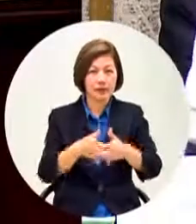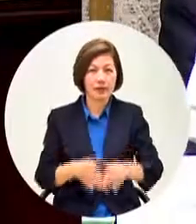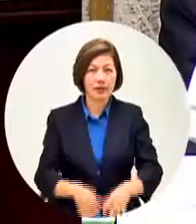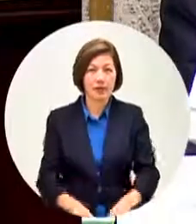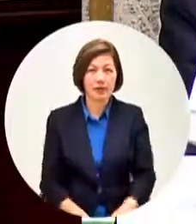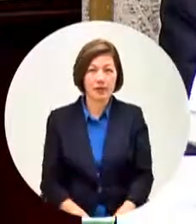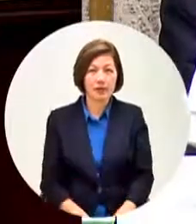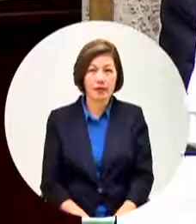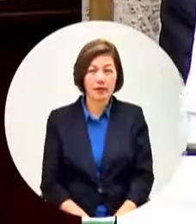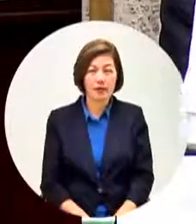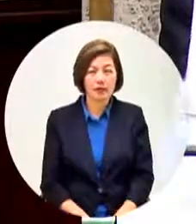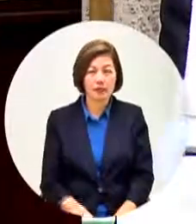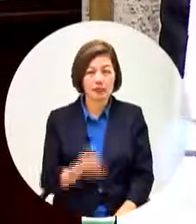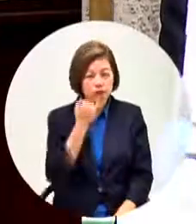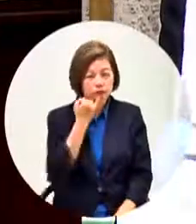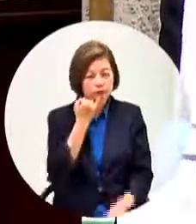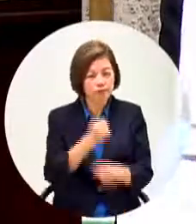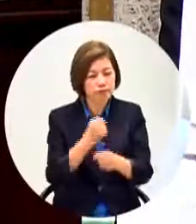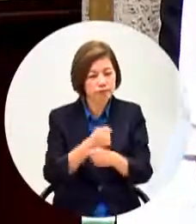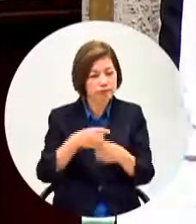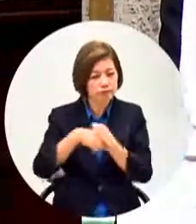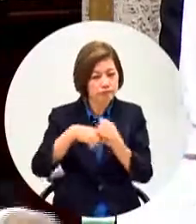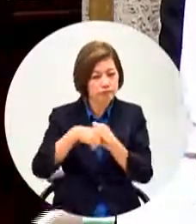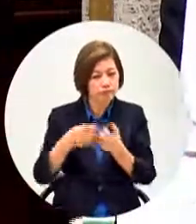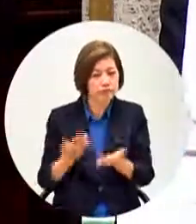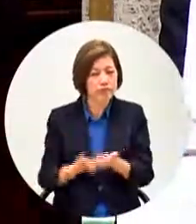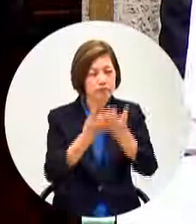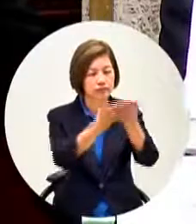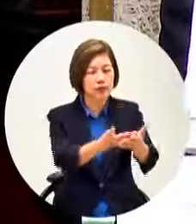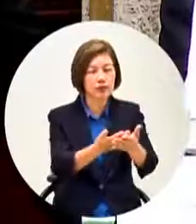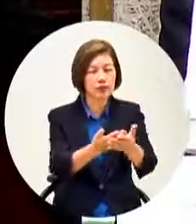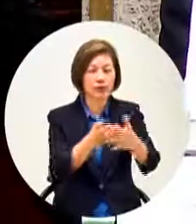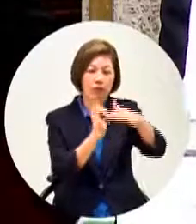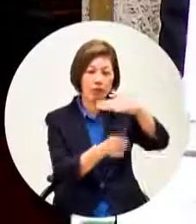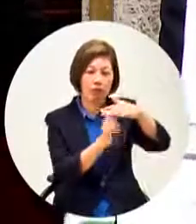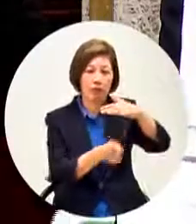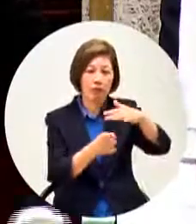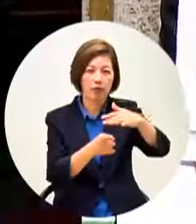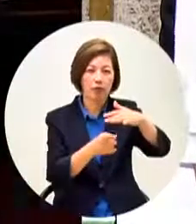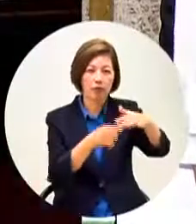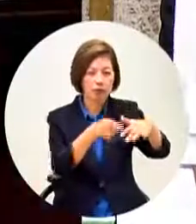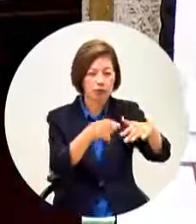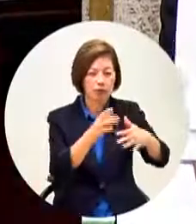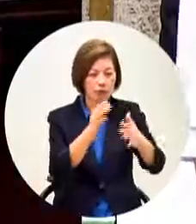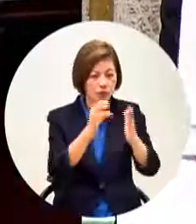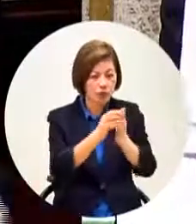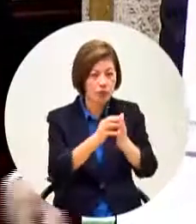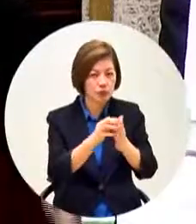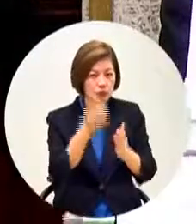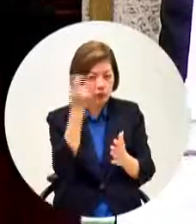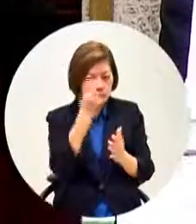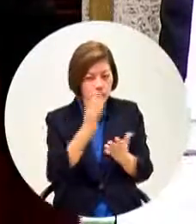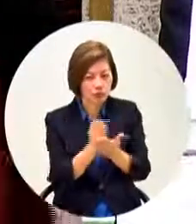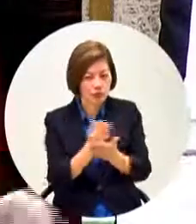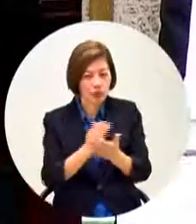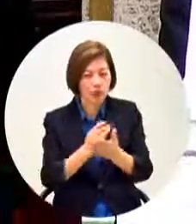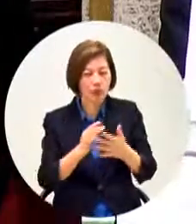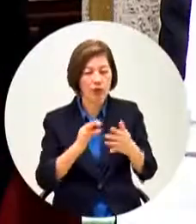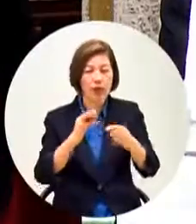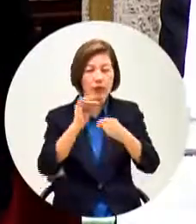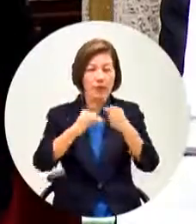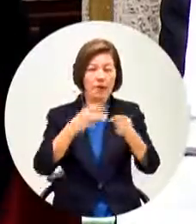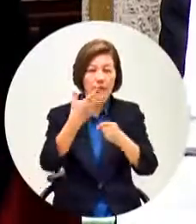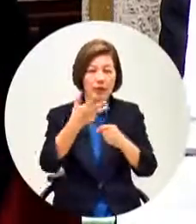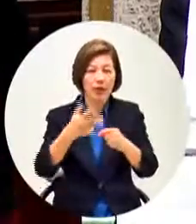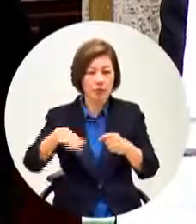行性研究，那有送公路总不是那个高速公路局审查。不过在初核会议，就是108年1月的初核